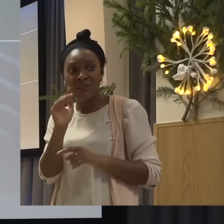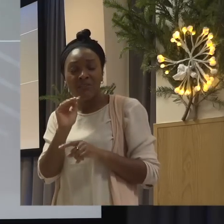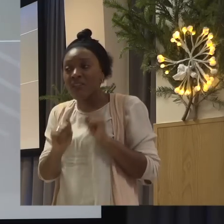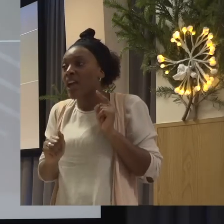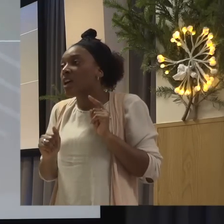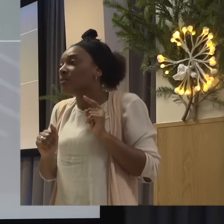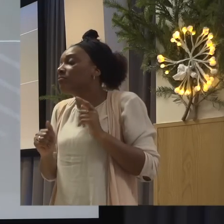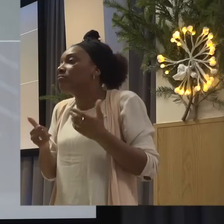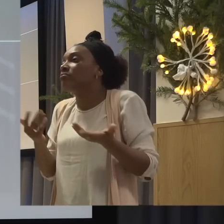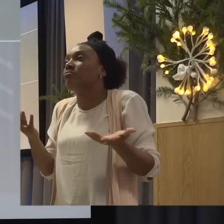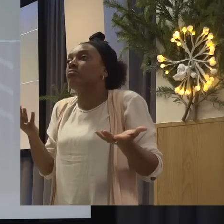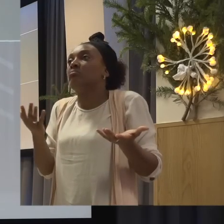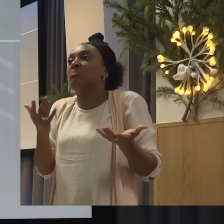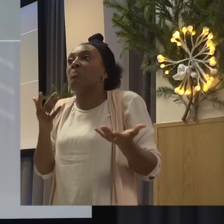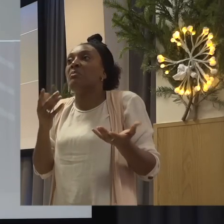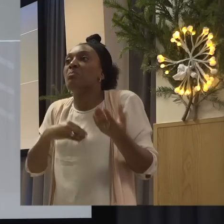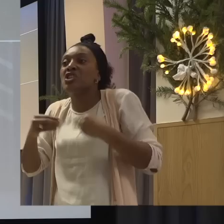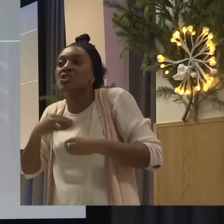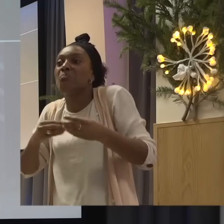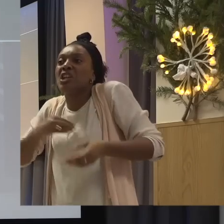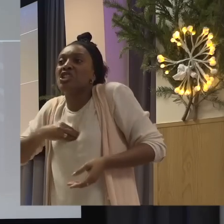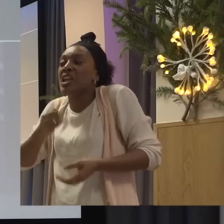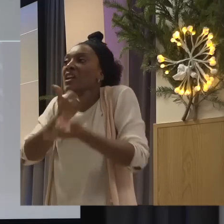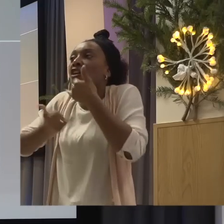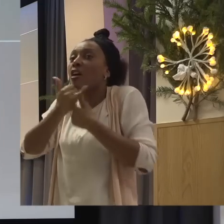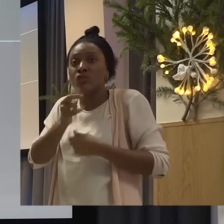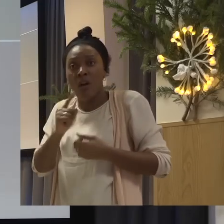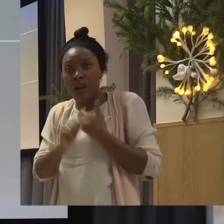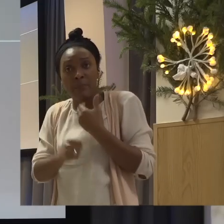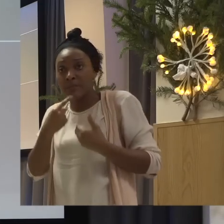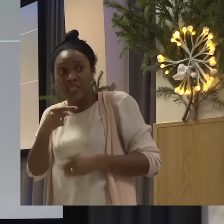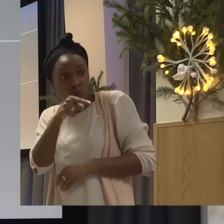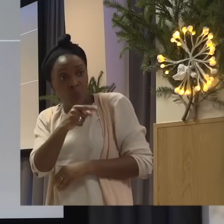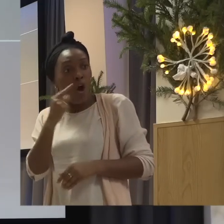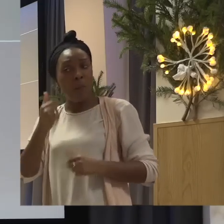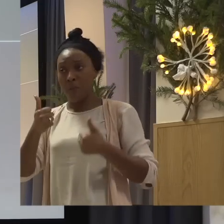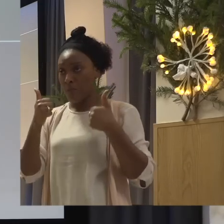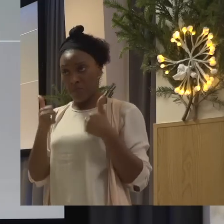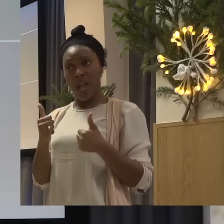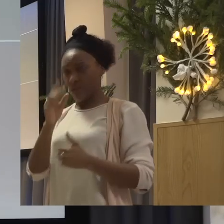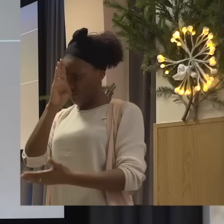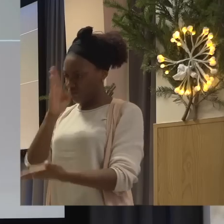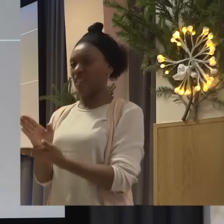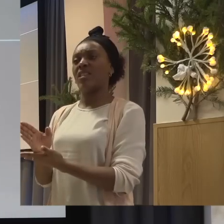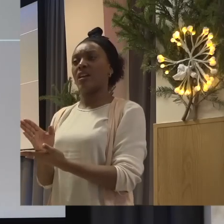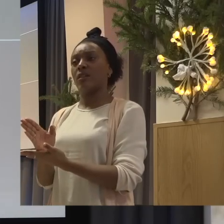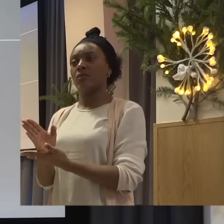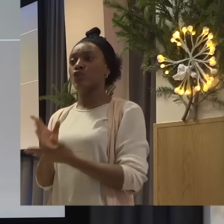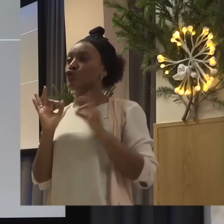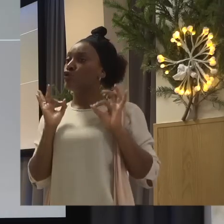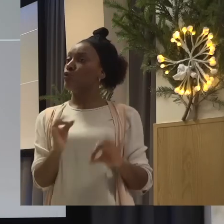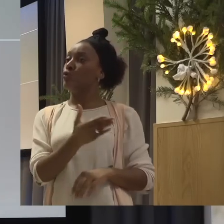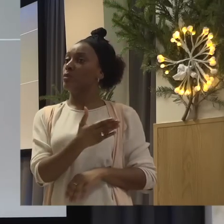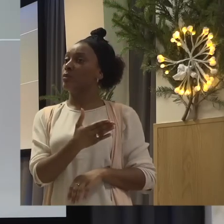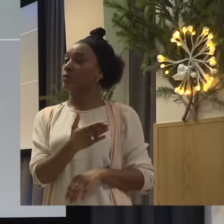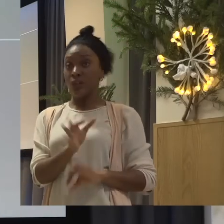grand-chose. La Bible dit de lui qu'il était un homme intègre. Et Dieu dira de lui que cet homme était un homme juste sur la